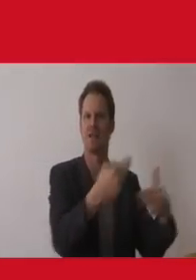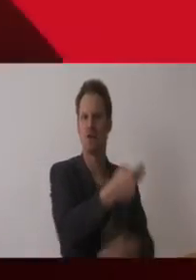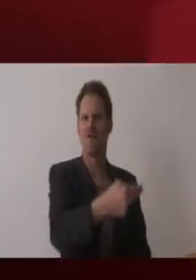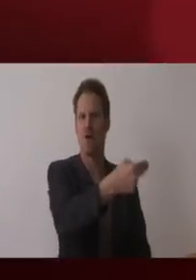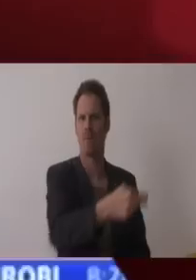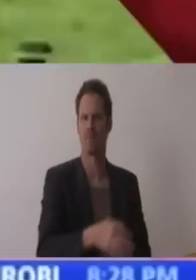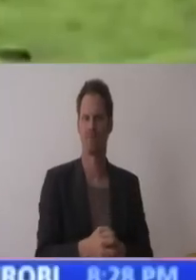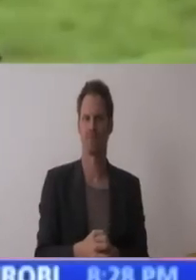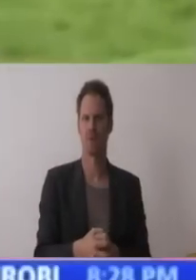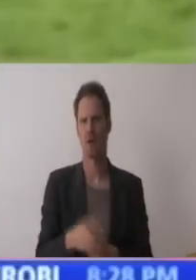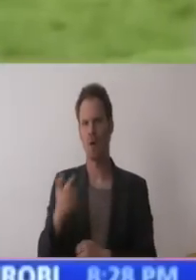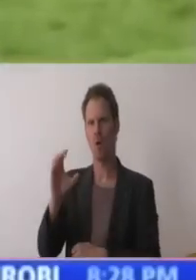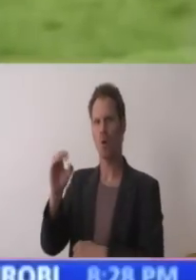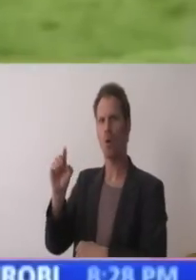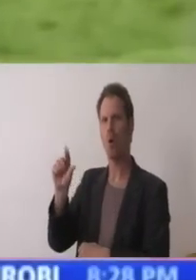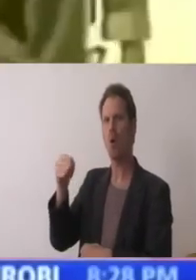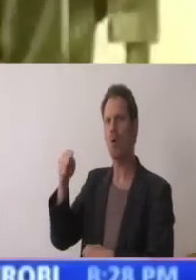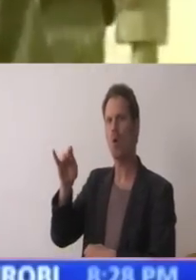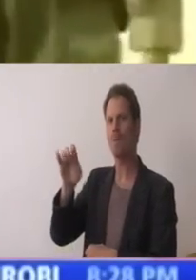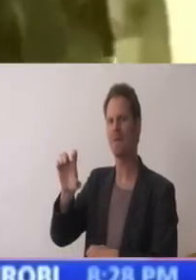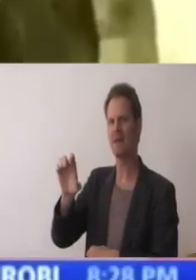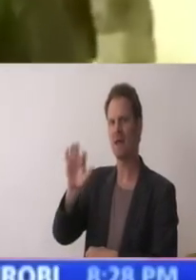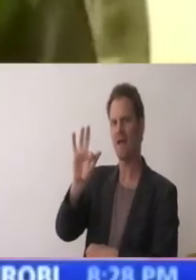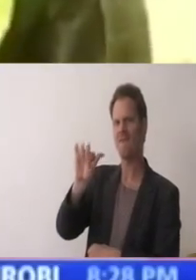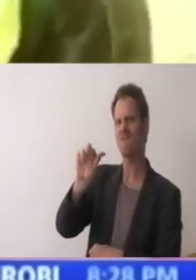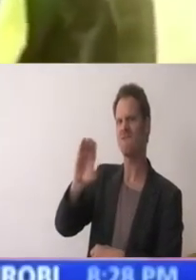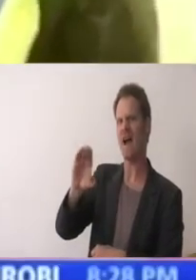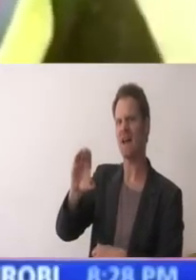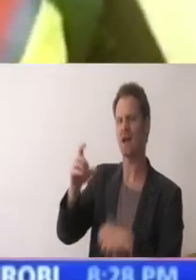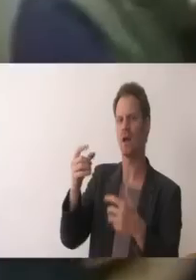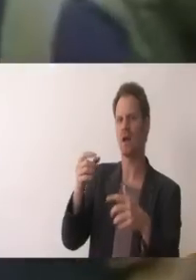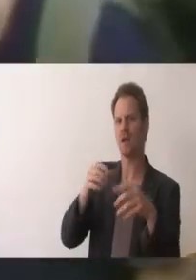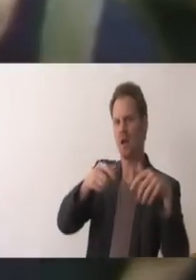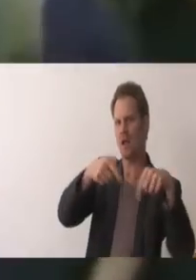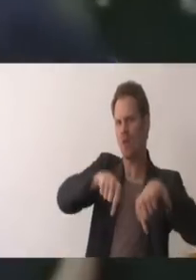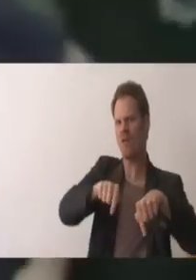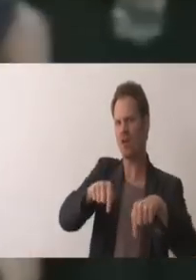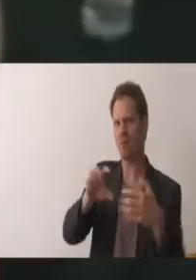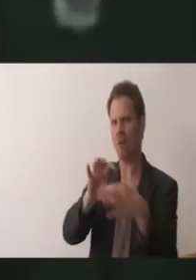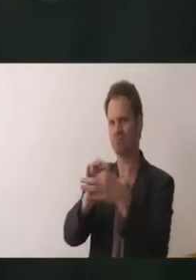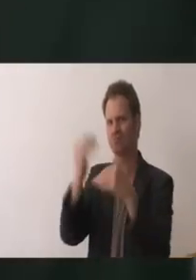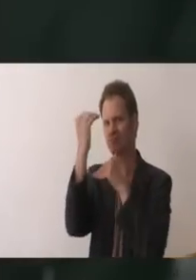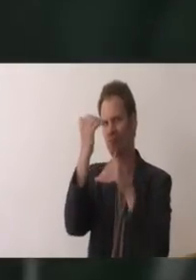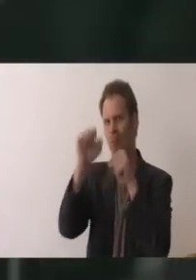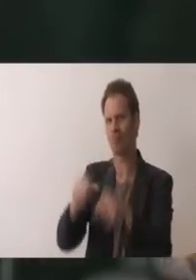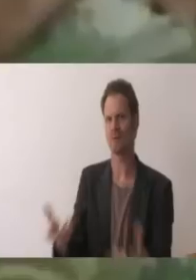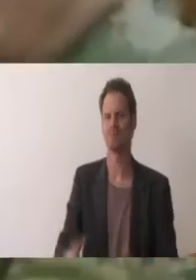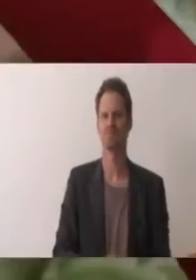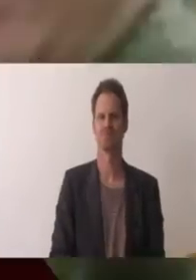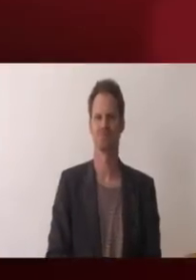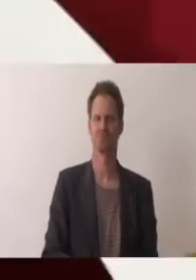novembre. Négociations de paix en Colombie. Les FARC et le gouvernement peuvent-ils se faire suffisamment